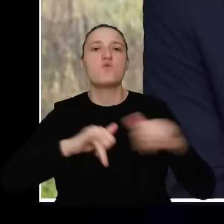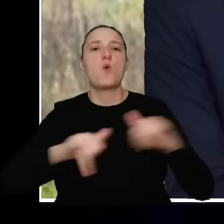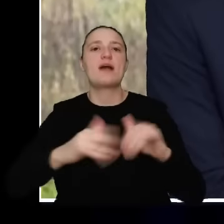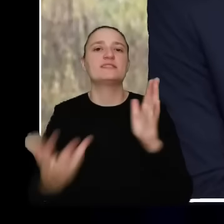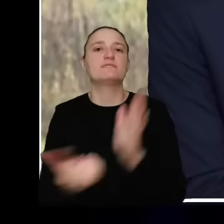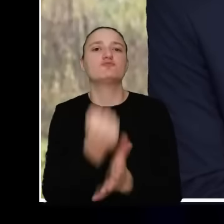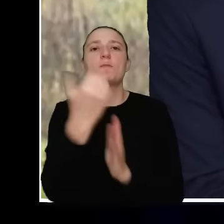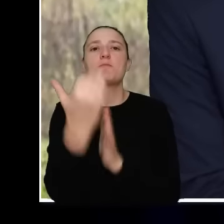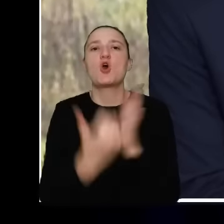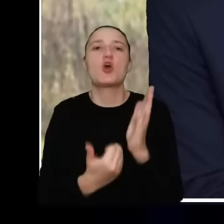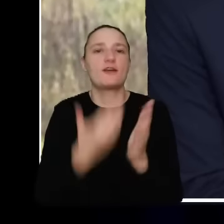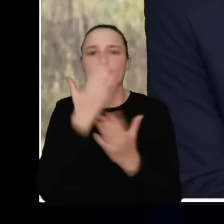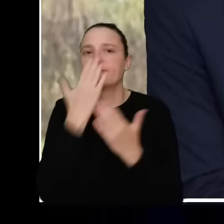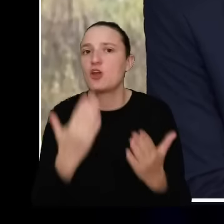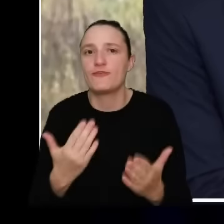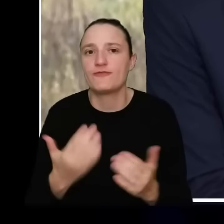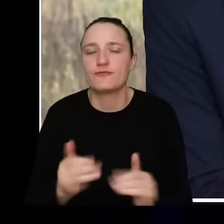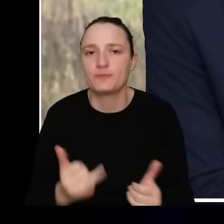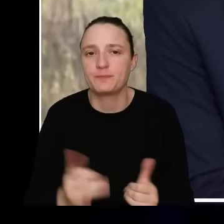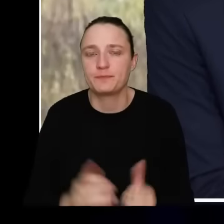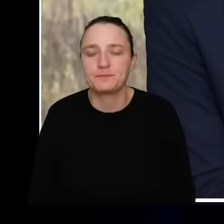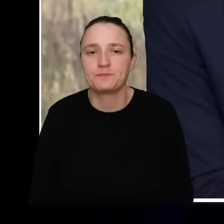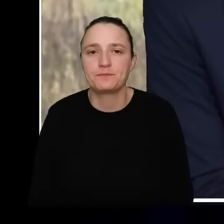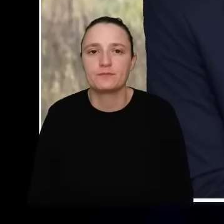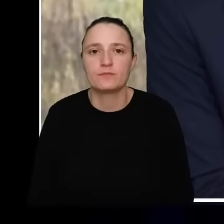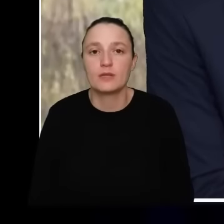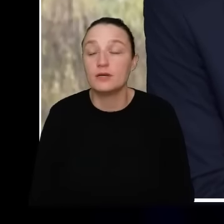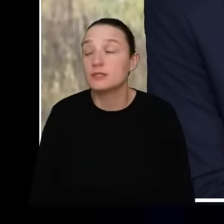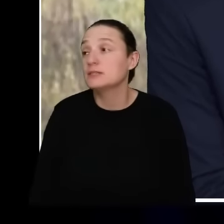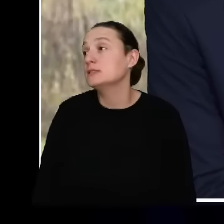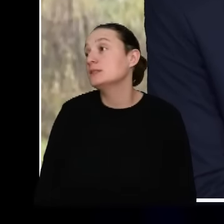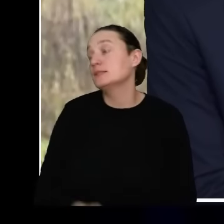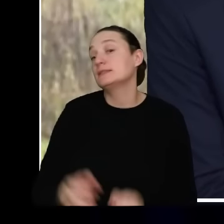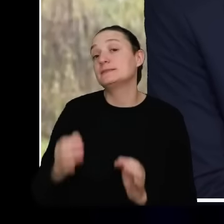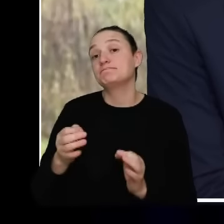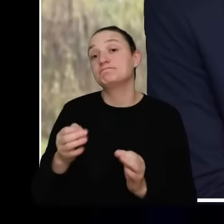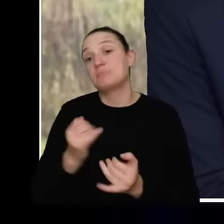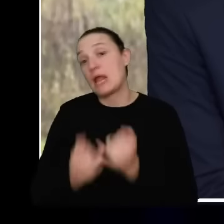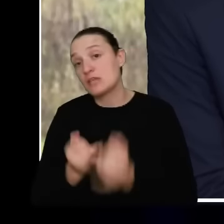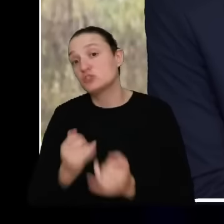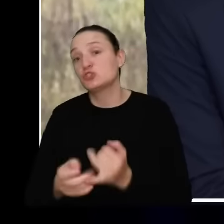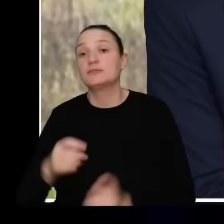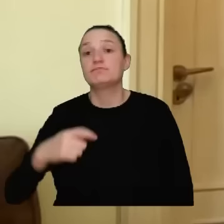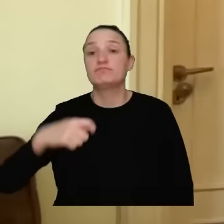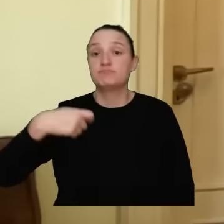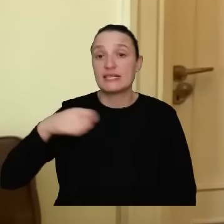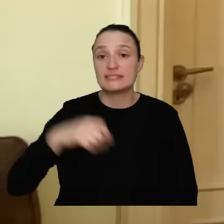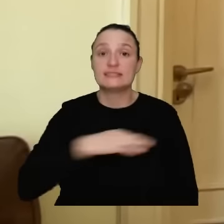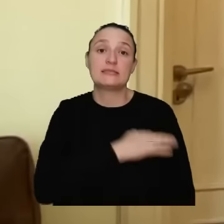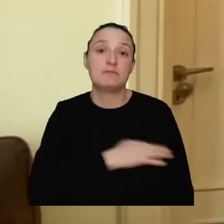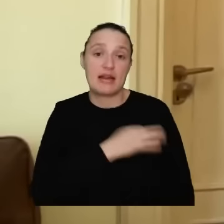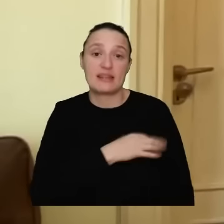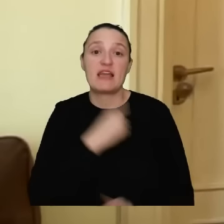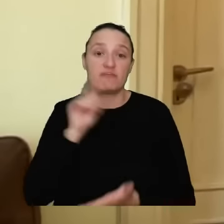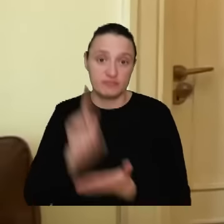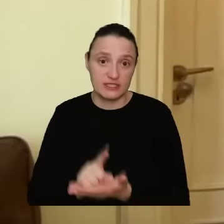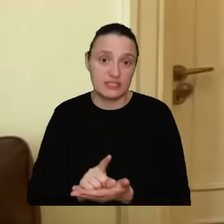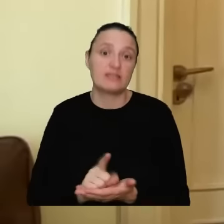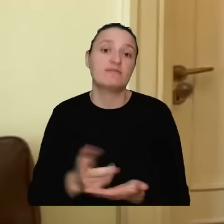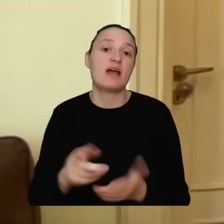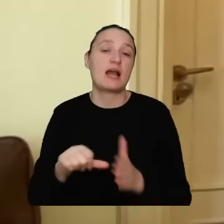Biały Dom? No, jeżeli wygrywa prezydent danej partii, to kandydat danej partii, to